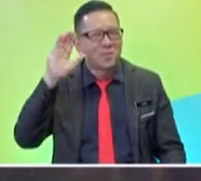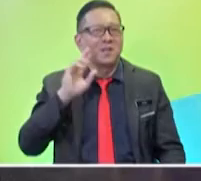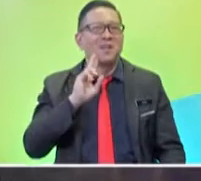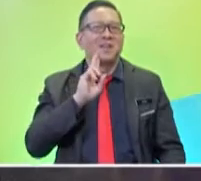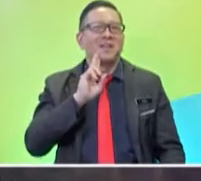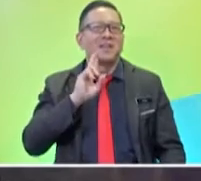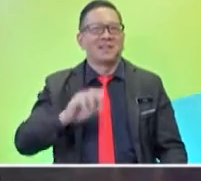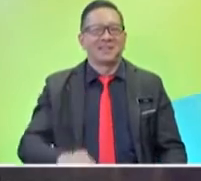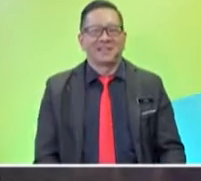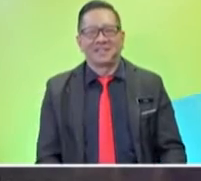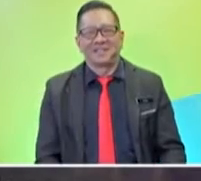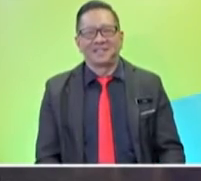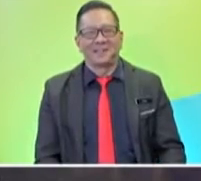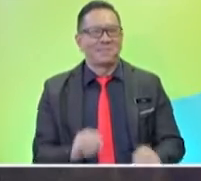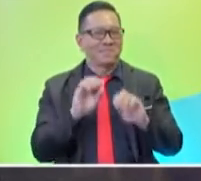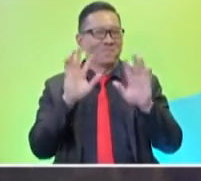cak dulu kat Mira cak.